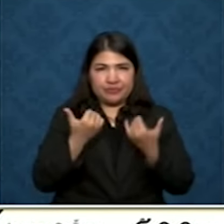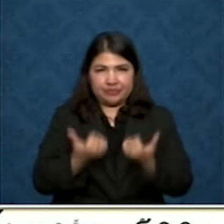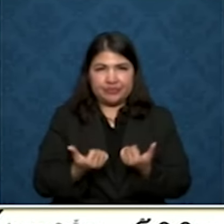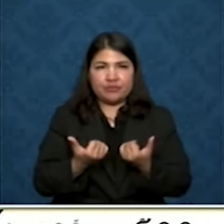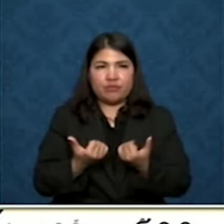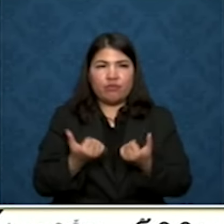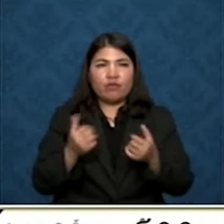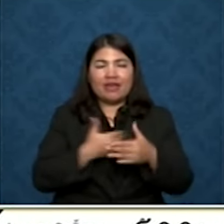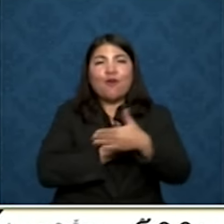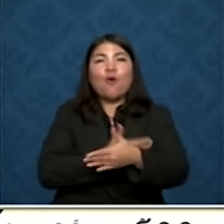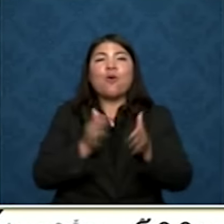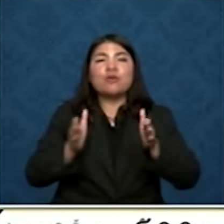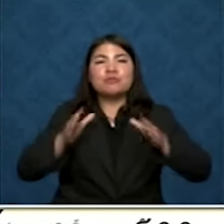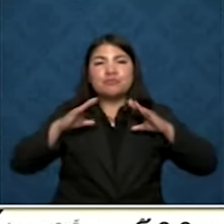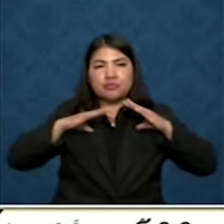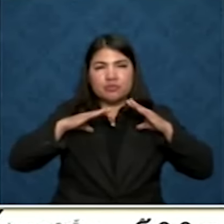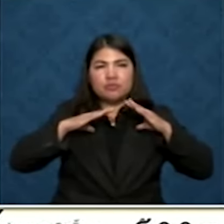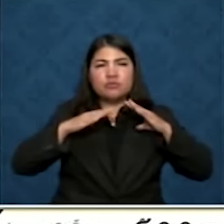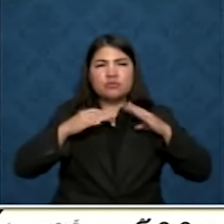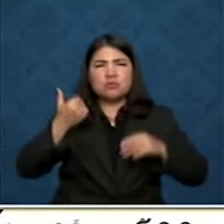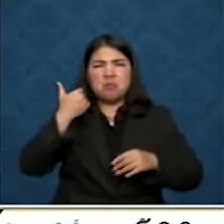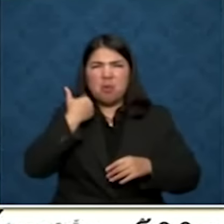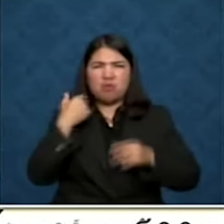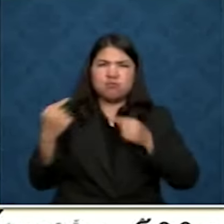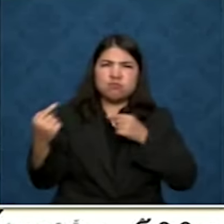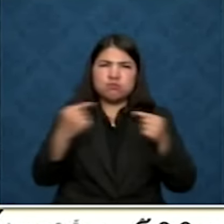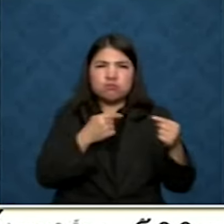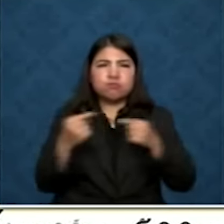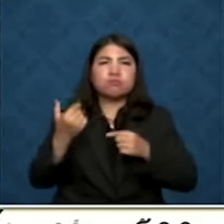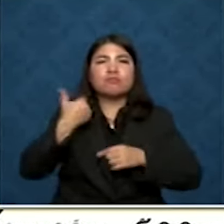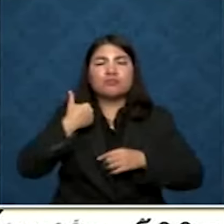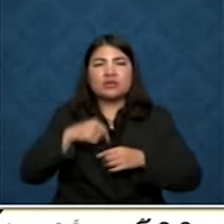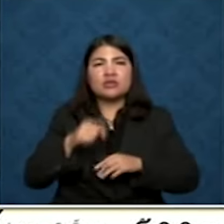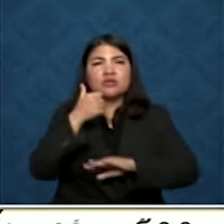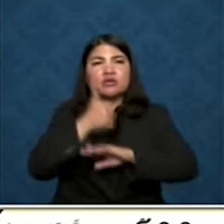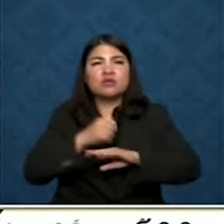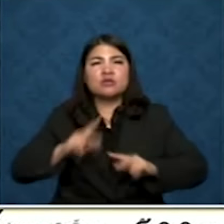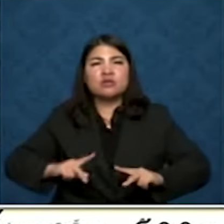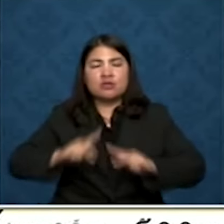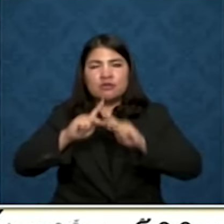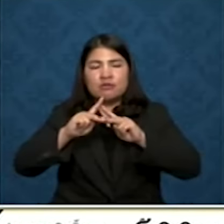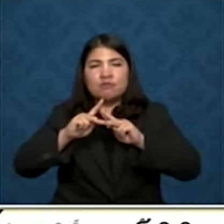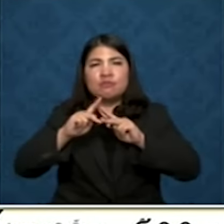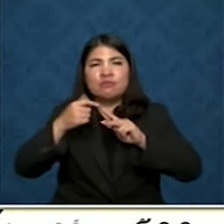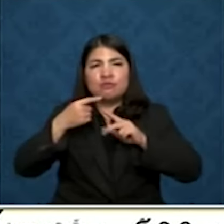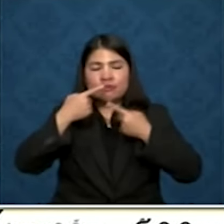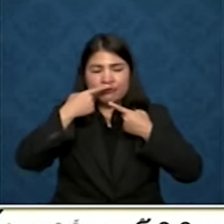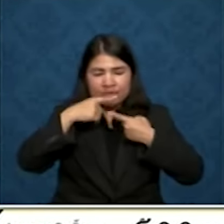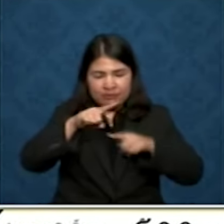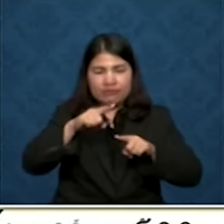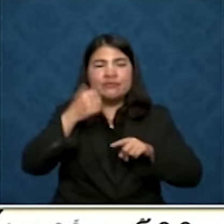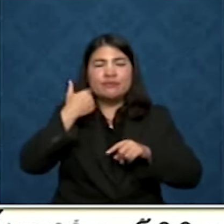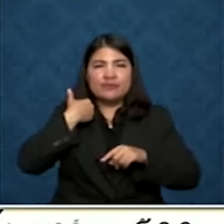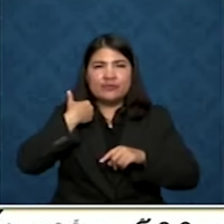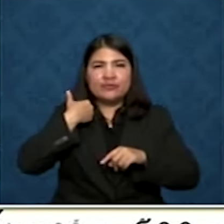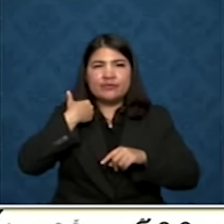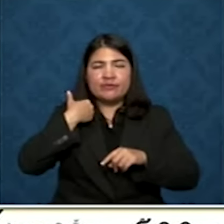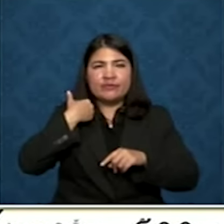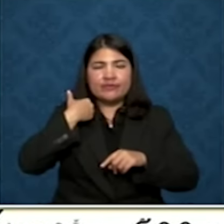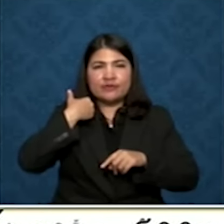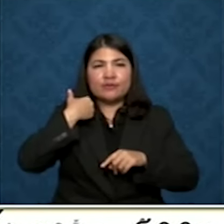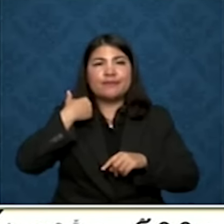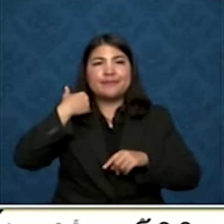ของห้องพักซึ่งมีผู้ถกเถียงกันมากมายแล้วก็ท่านรัฐมนตรีเนี่ยท่านตอบแล้วยังเอ่อท่านตอบกับเพื่อนสมาชิกรังสิมันขอทเอ่อ